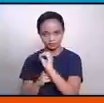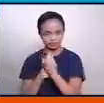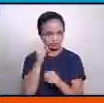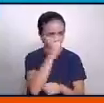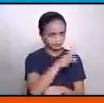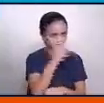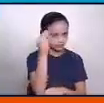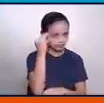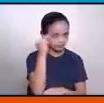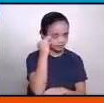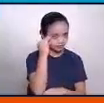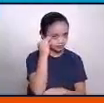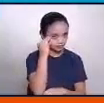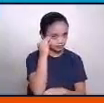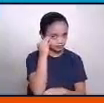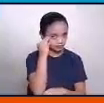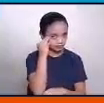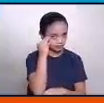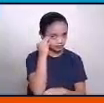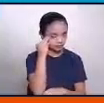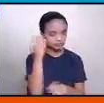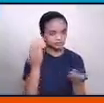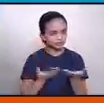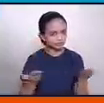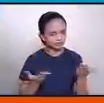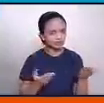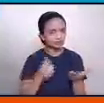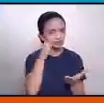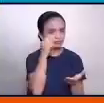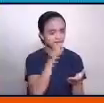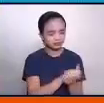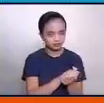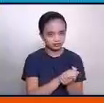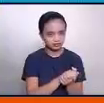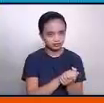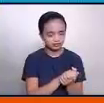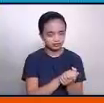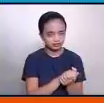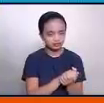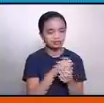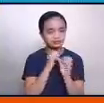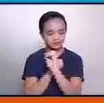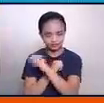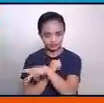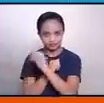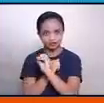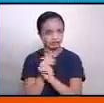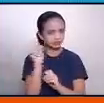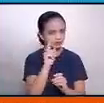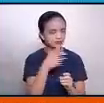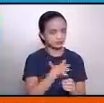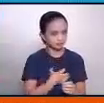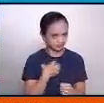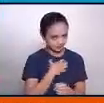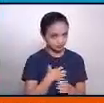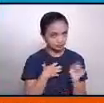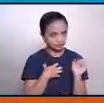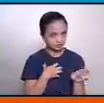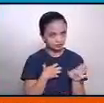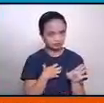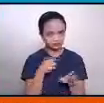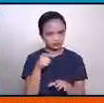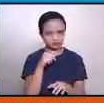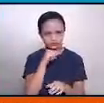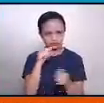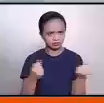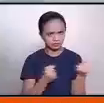Marlo, andito po si... Opo, sir. Sir, andito po si Mrs. Opo. Ang kanyang reklamo raw, sir, hindi nyo raw